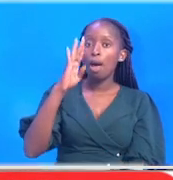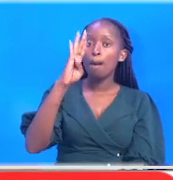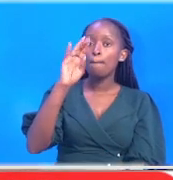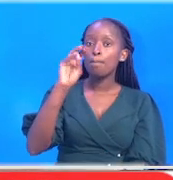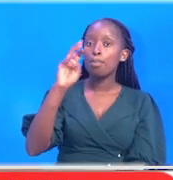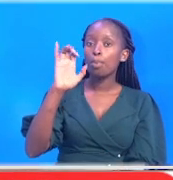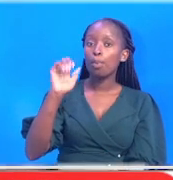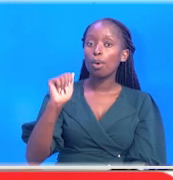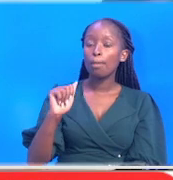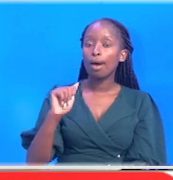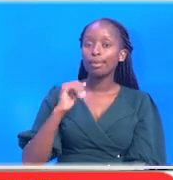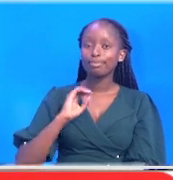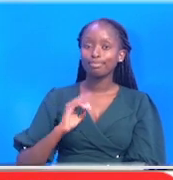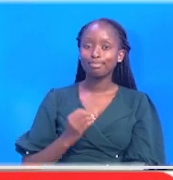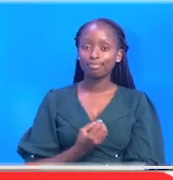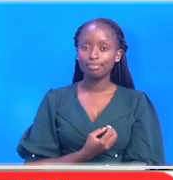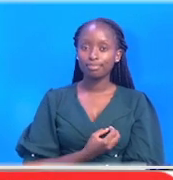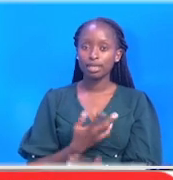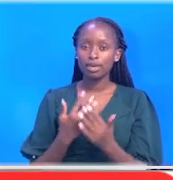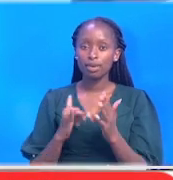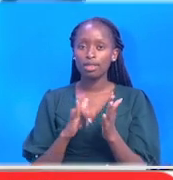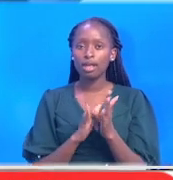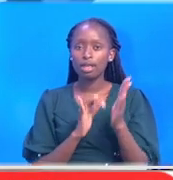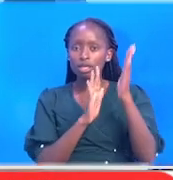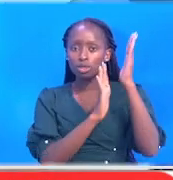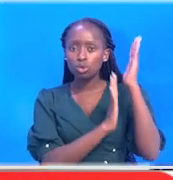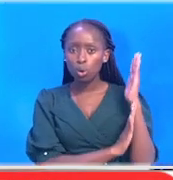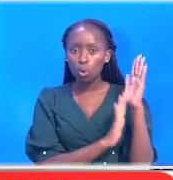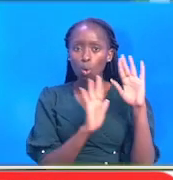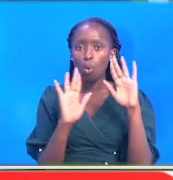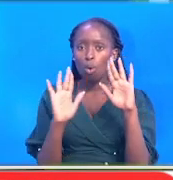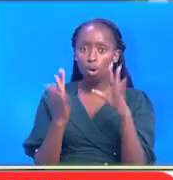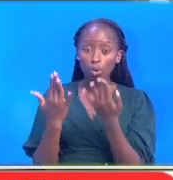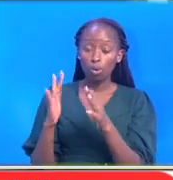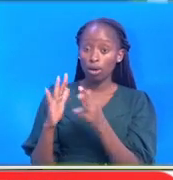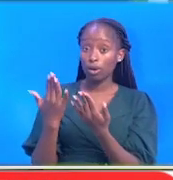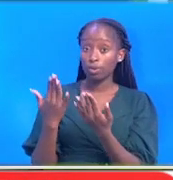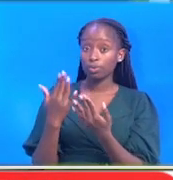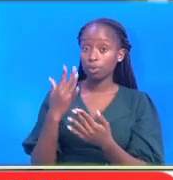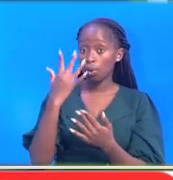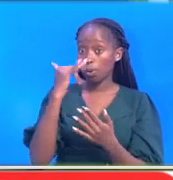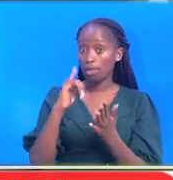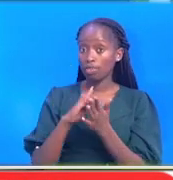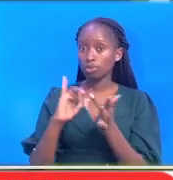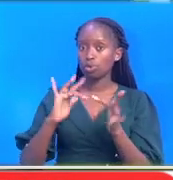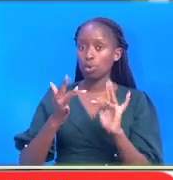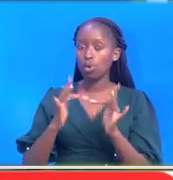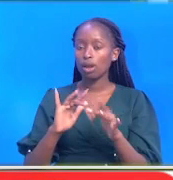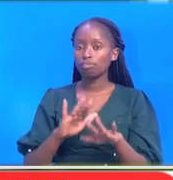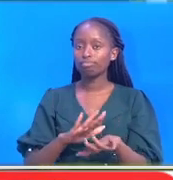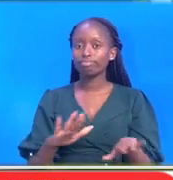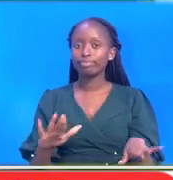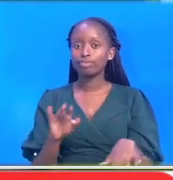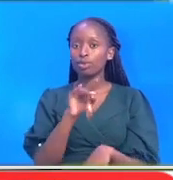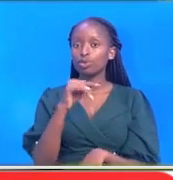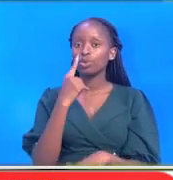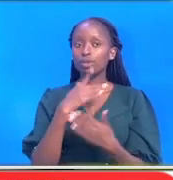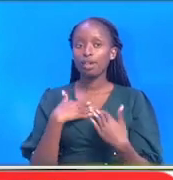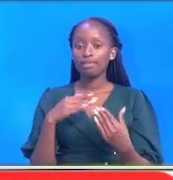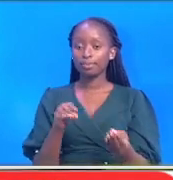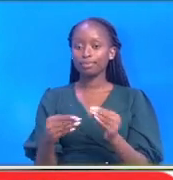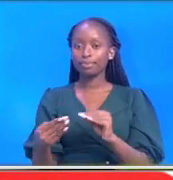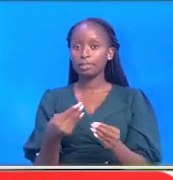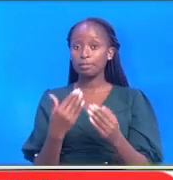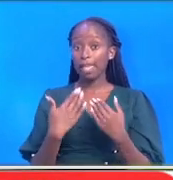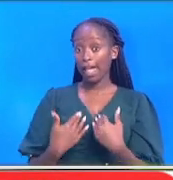How secure is this platform? Kwa sababu it's an online platform. Wenye ulemavu pia wamewasilisha malalamishi